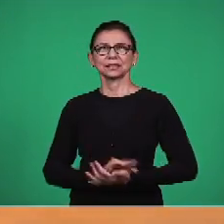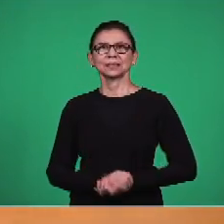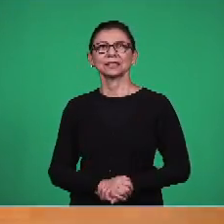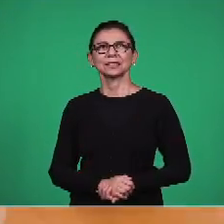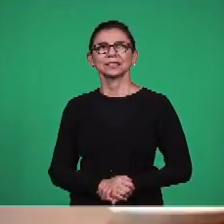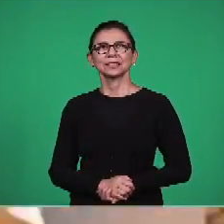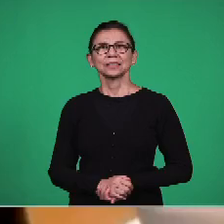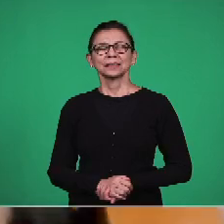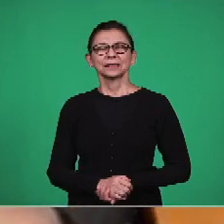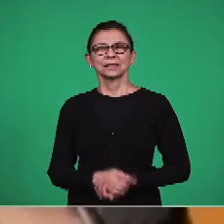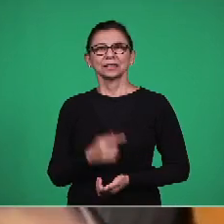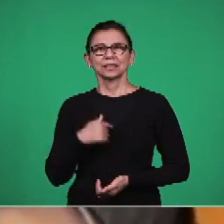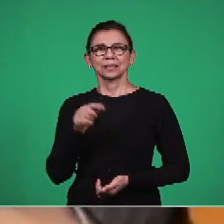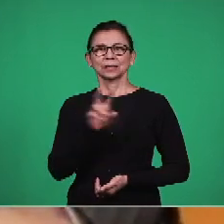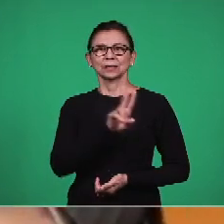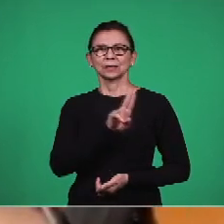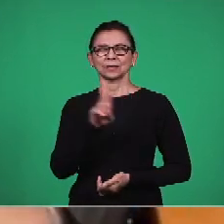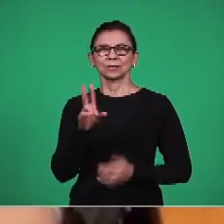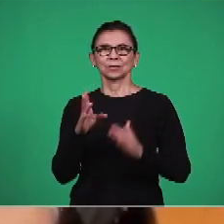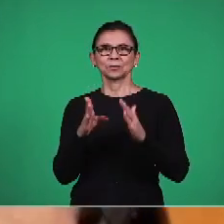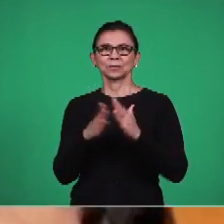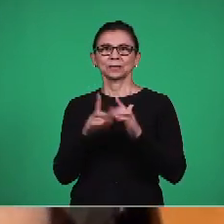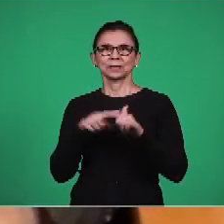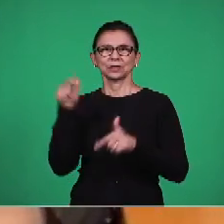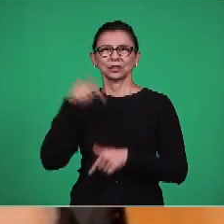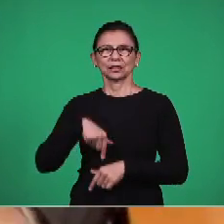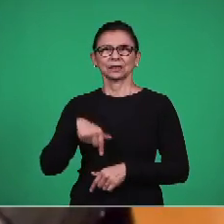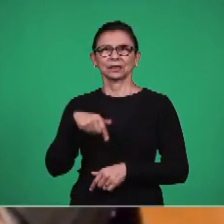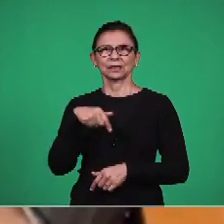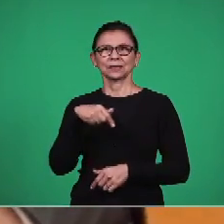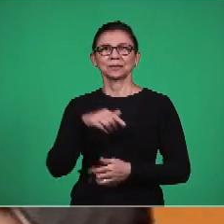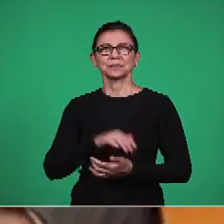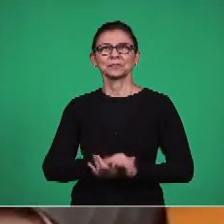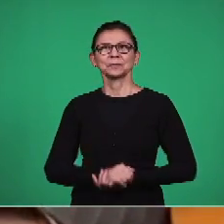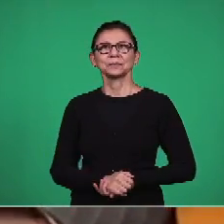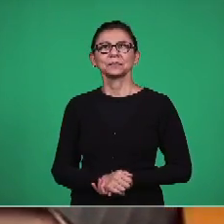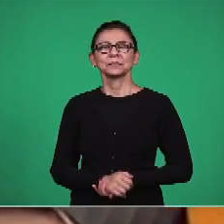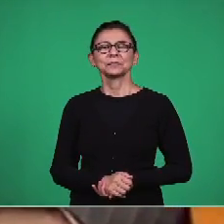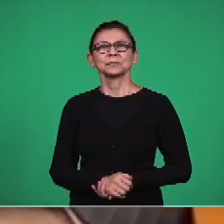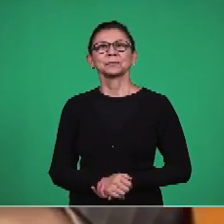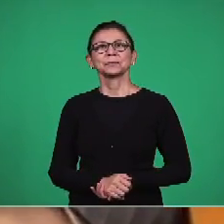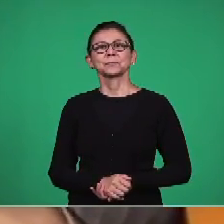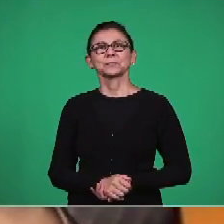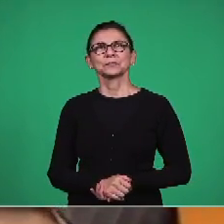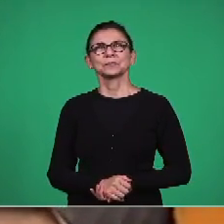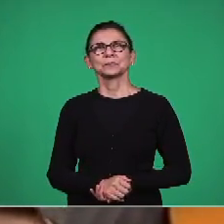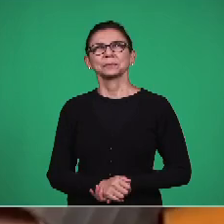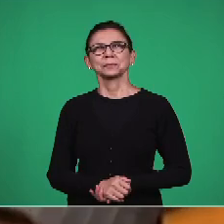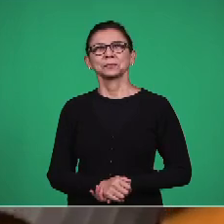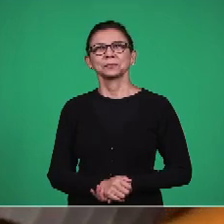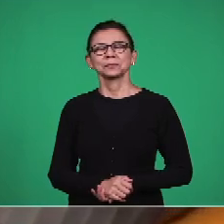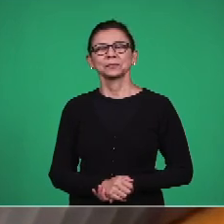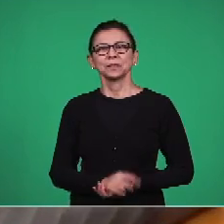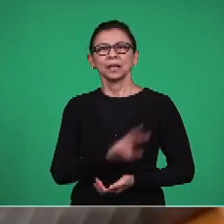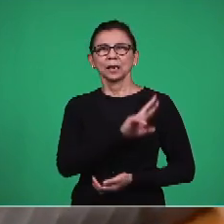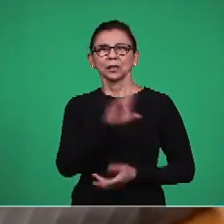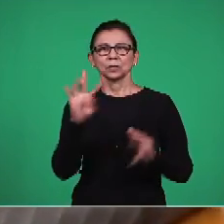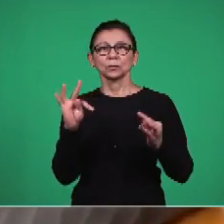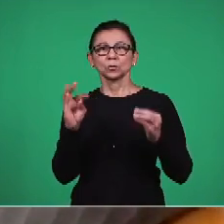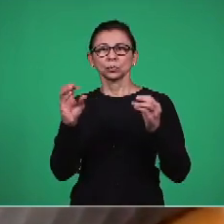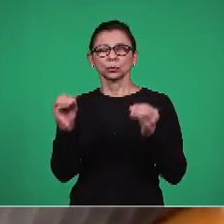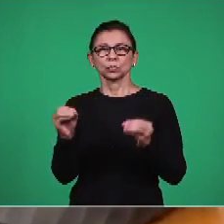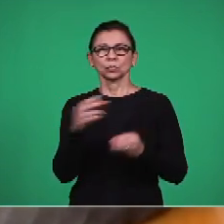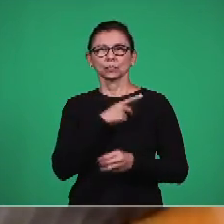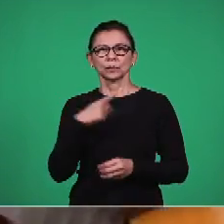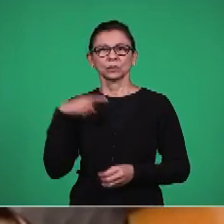da igreja grande aqui, Betânia. От имени ее многочисленных служителей. Do nome de todos os pastores e líderes da igreja